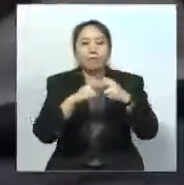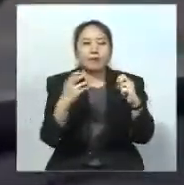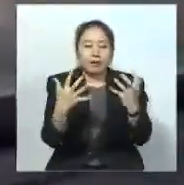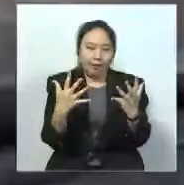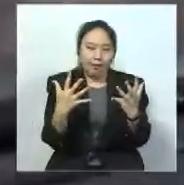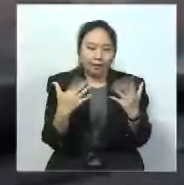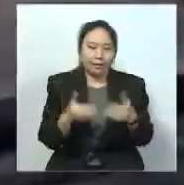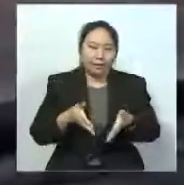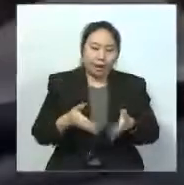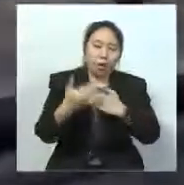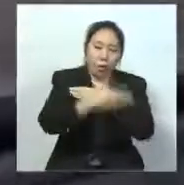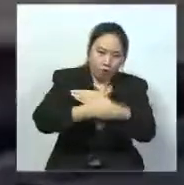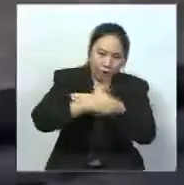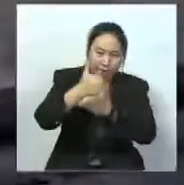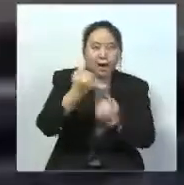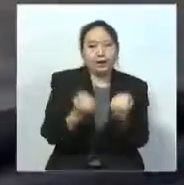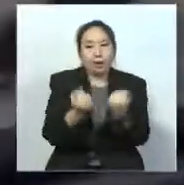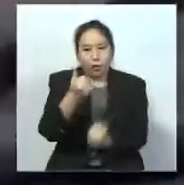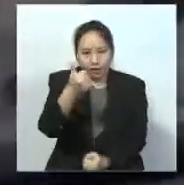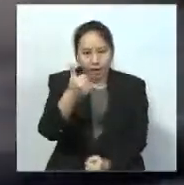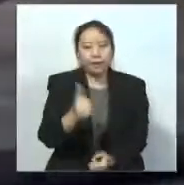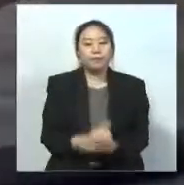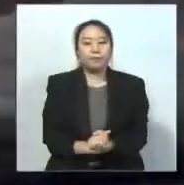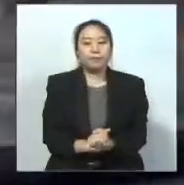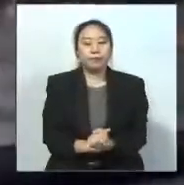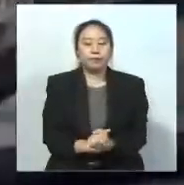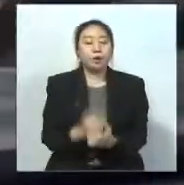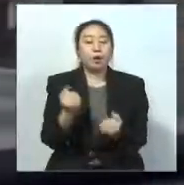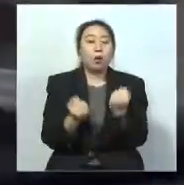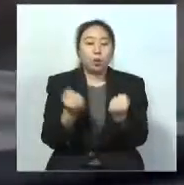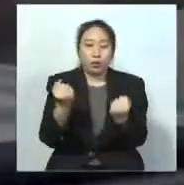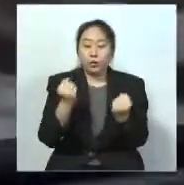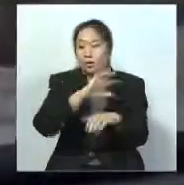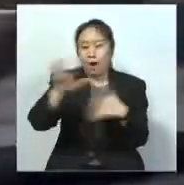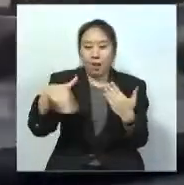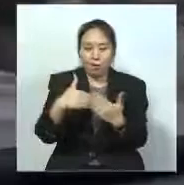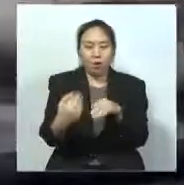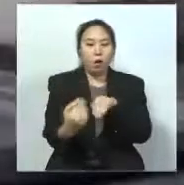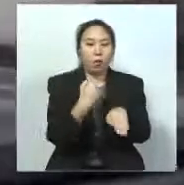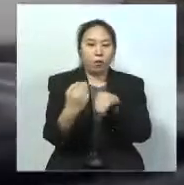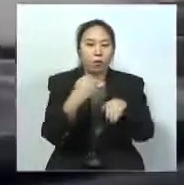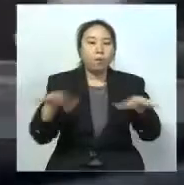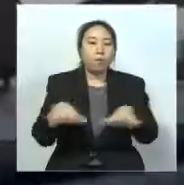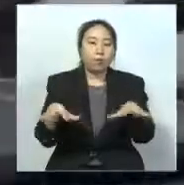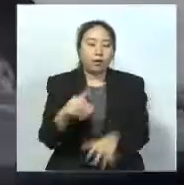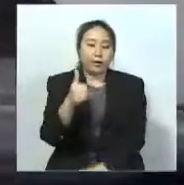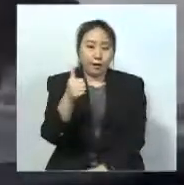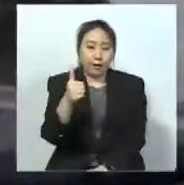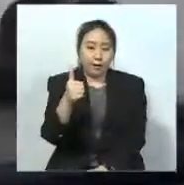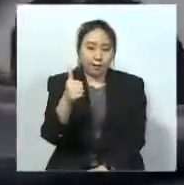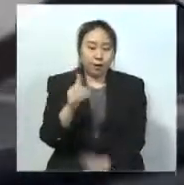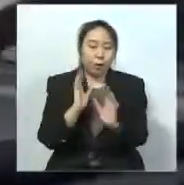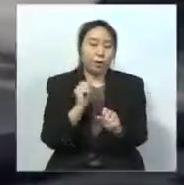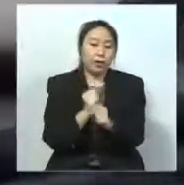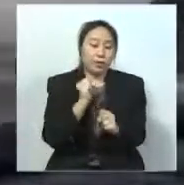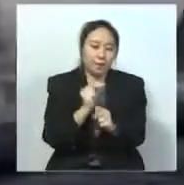เรื่องของเส้นทางรถไฟแล้วก็ทางหลวงหมายเลข4นะครับรถทุกชนิดนะครับตอนนี้สามารถสัญจรได้ตามปกตินะครับโดยเจ้าหน้าที่แขวง